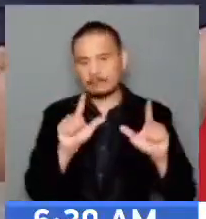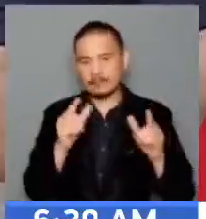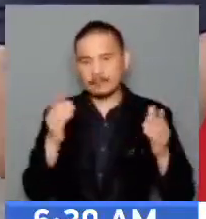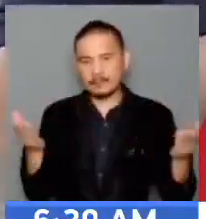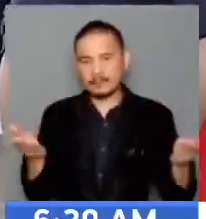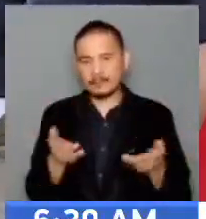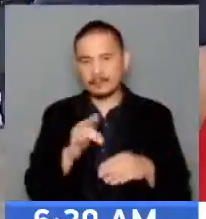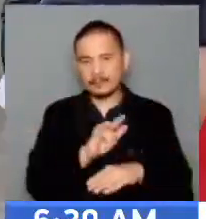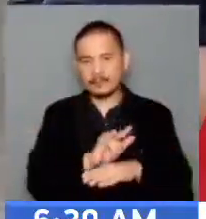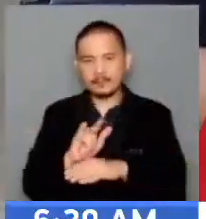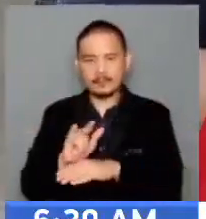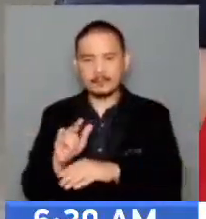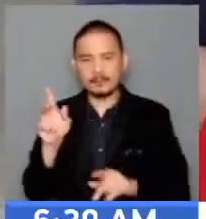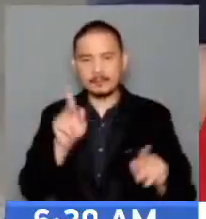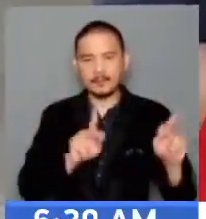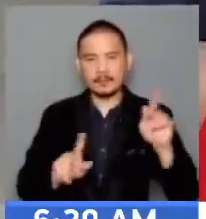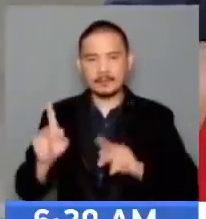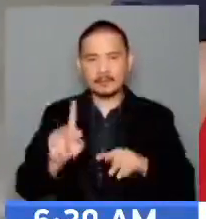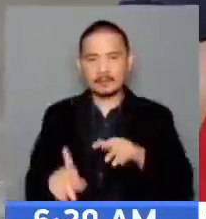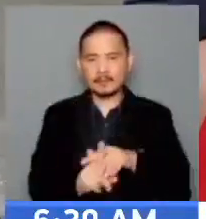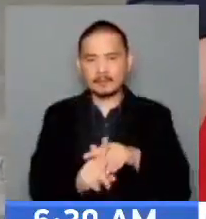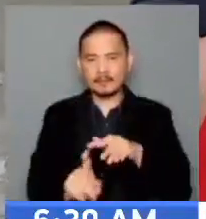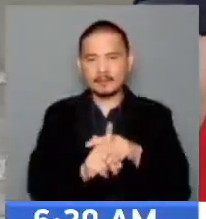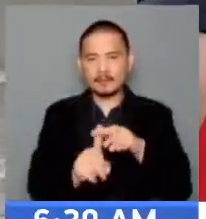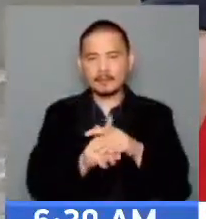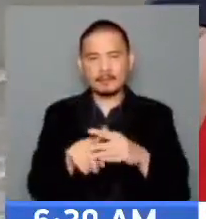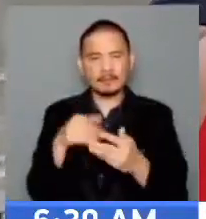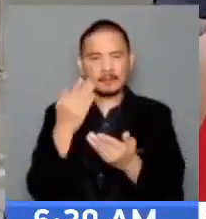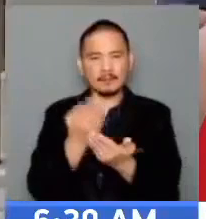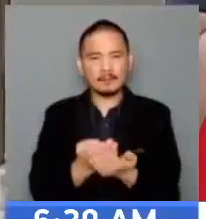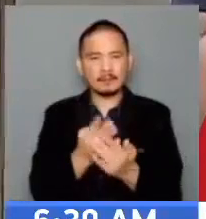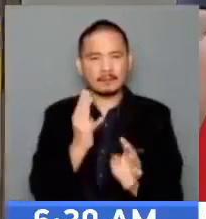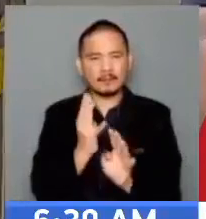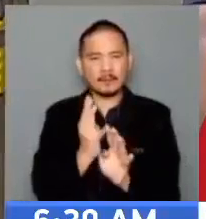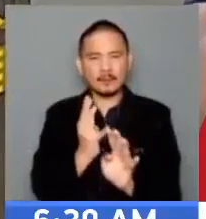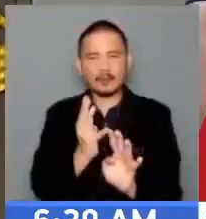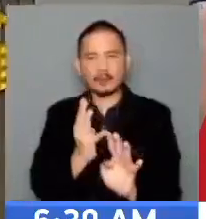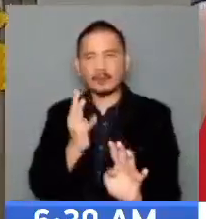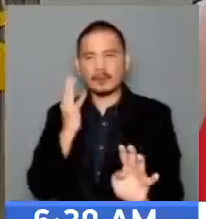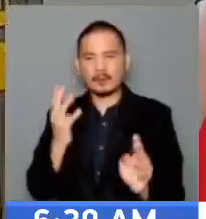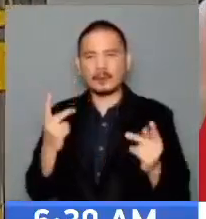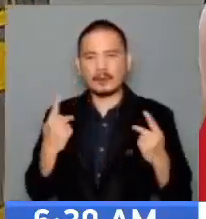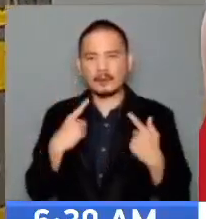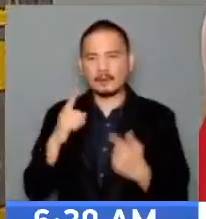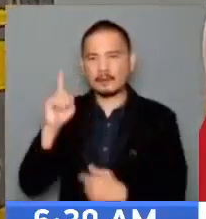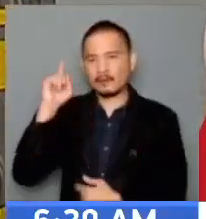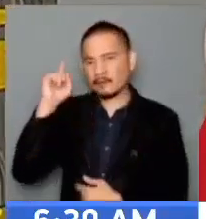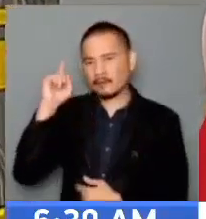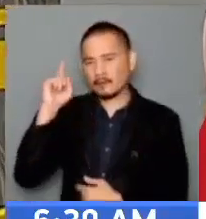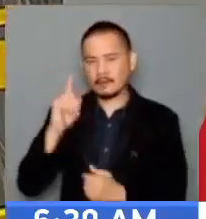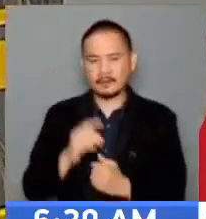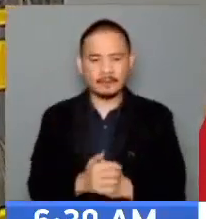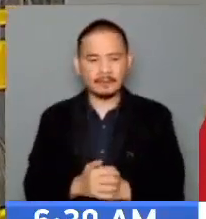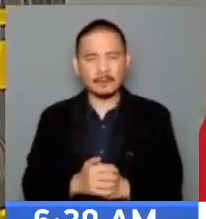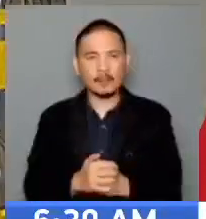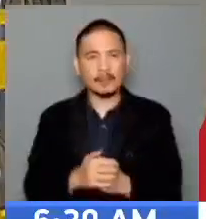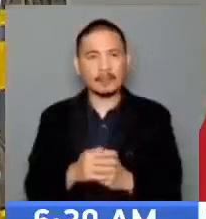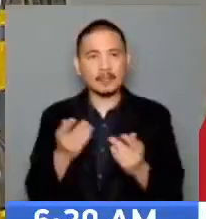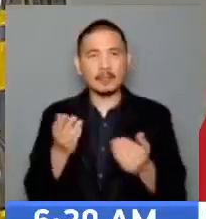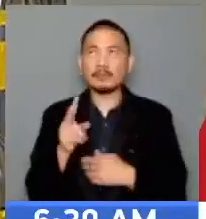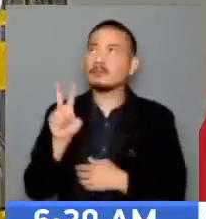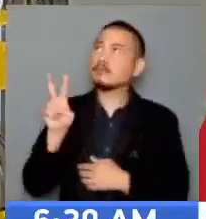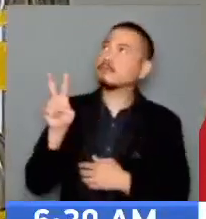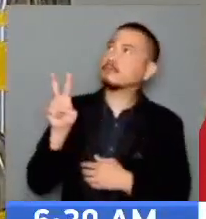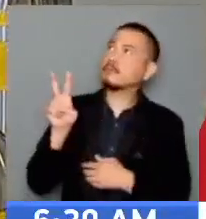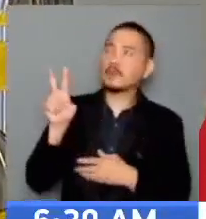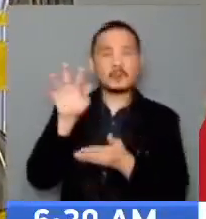mga taong dumarating, yung mga pasaherong dumarating at hindi pa rin nawawala yung pila. Makulimlim yung kalangitan dito at may kalakasan yung